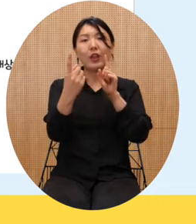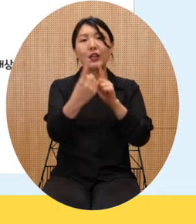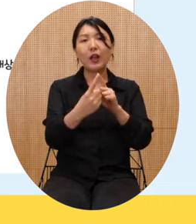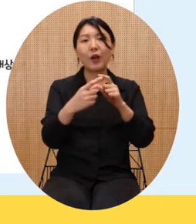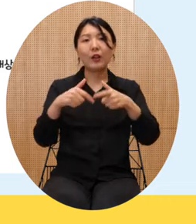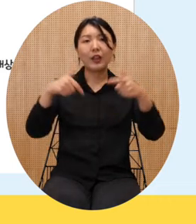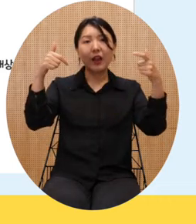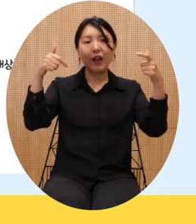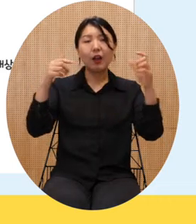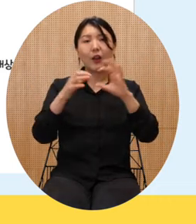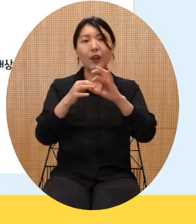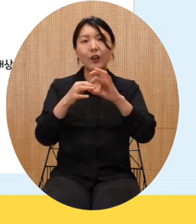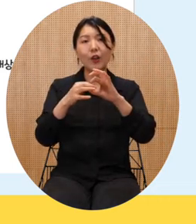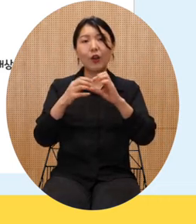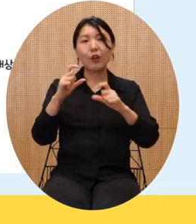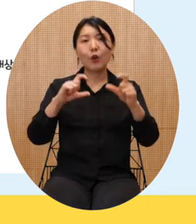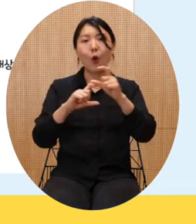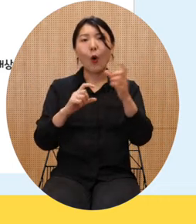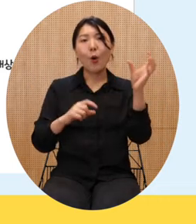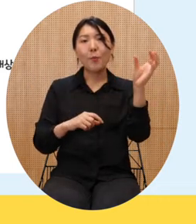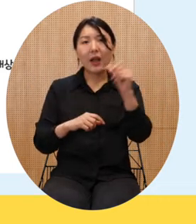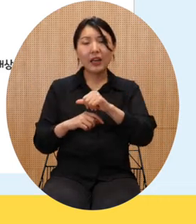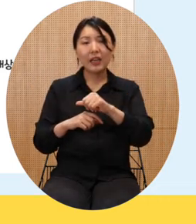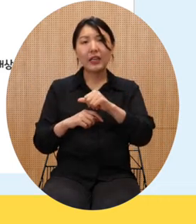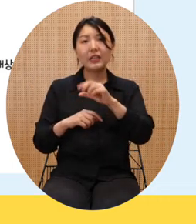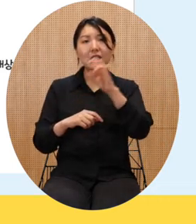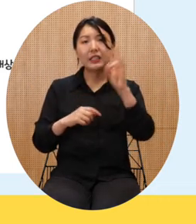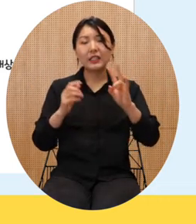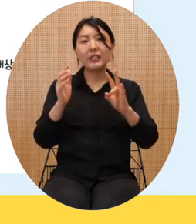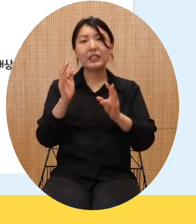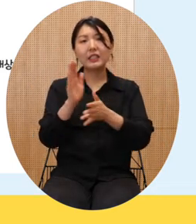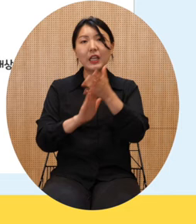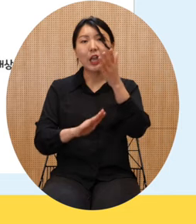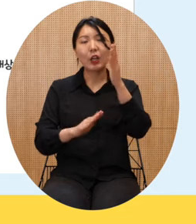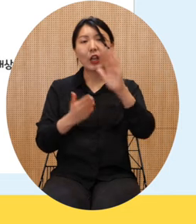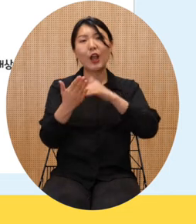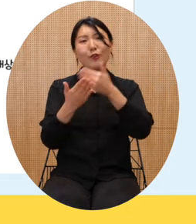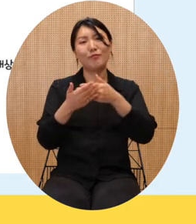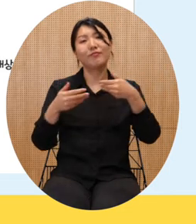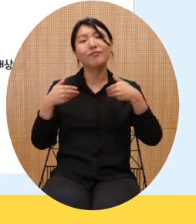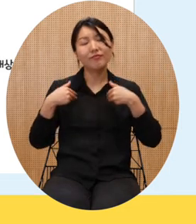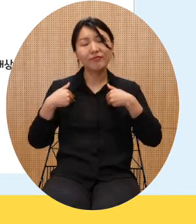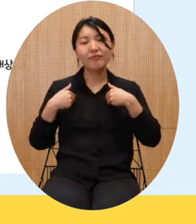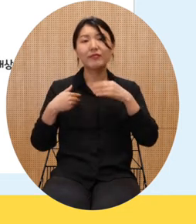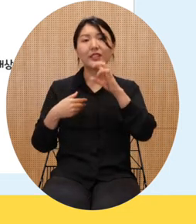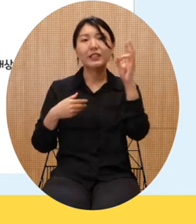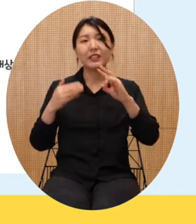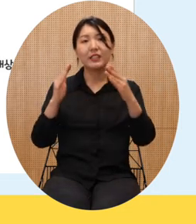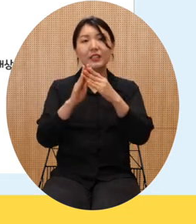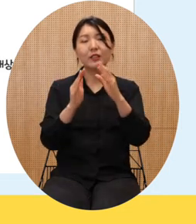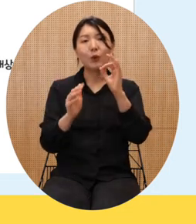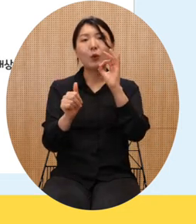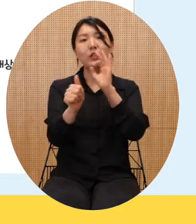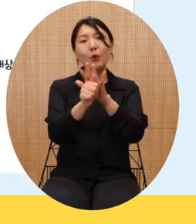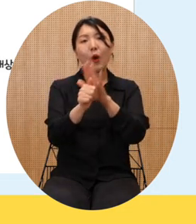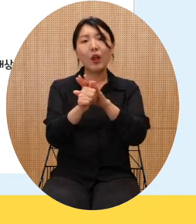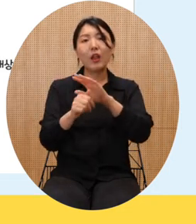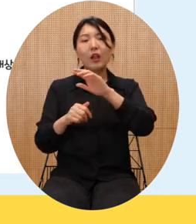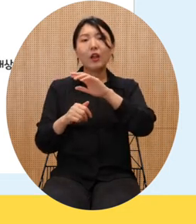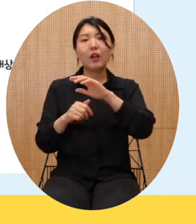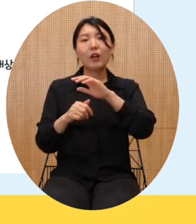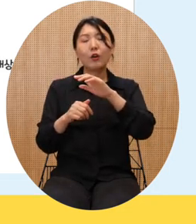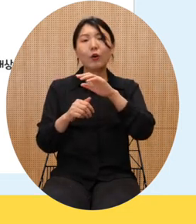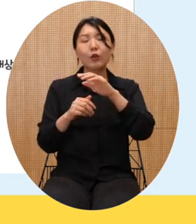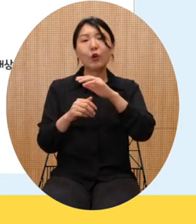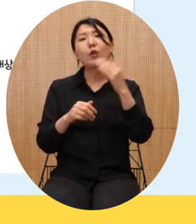얘기하시는 분이 있었고 그다음에 지원 대상 확대와 관련해서 이거는 빨리 좀 시흥시에서 정책 그 개선을 해주셨으면